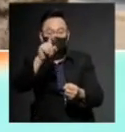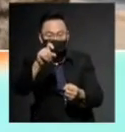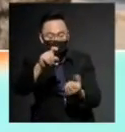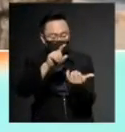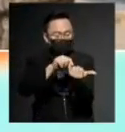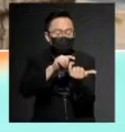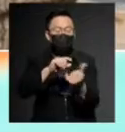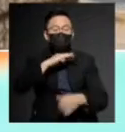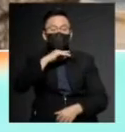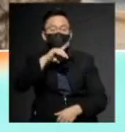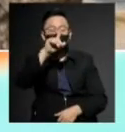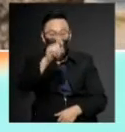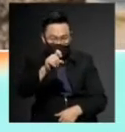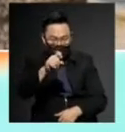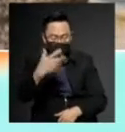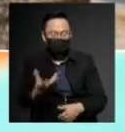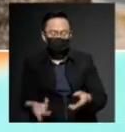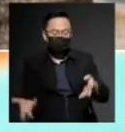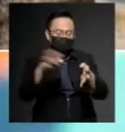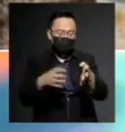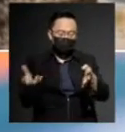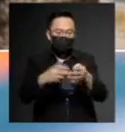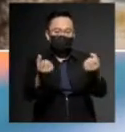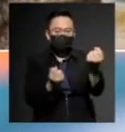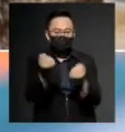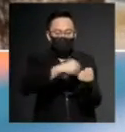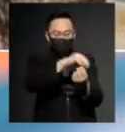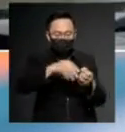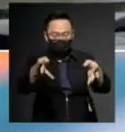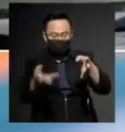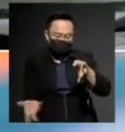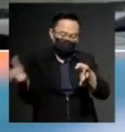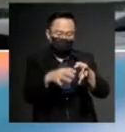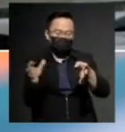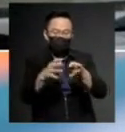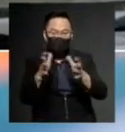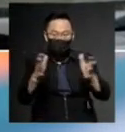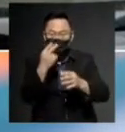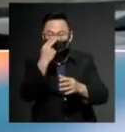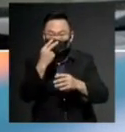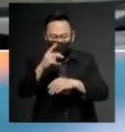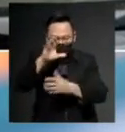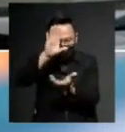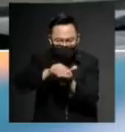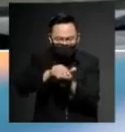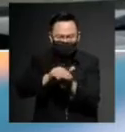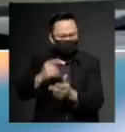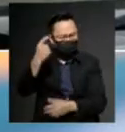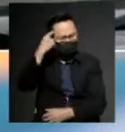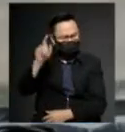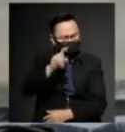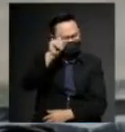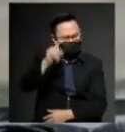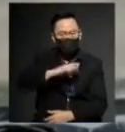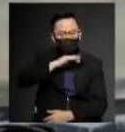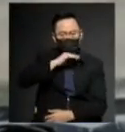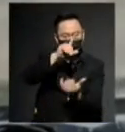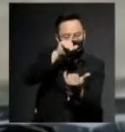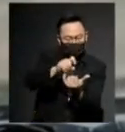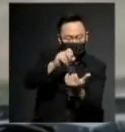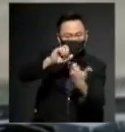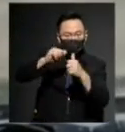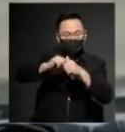าจะเป็นหมูที่ตายแล้วแล้วถมใส่กันอยู่ในท้ายรถกระบะมันน่าสงสัยเพราะเขากลัวว่าอันเนี้ยมันเป็นหมู